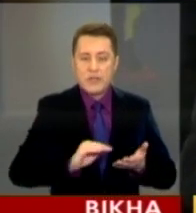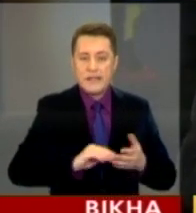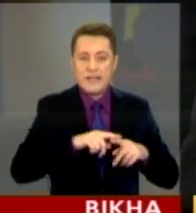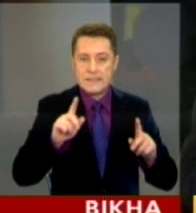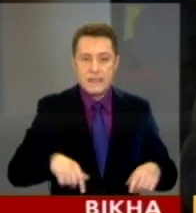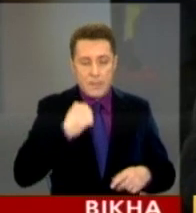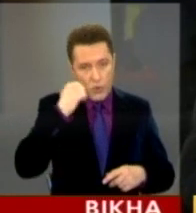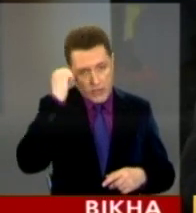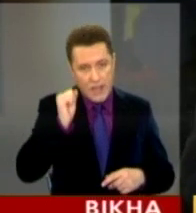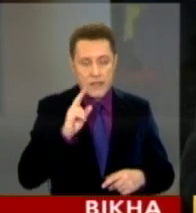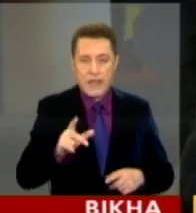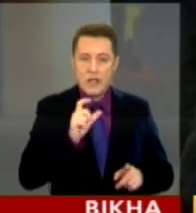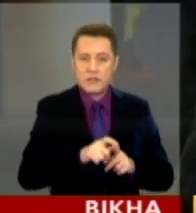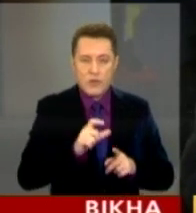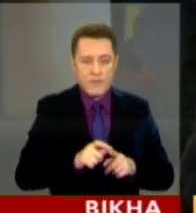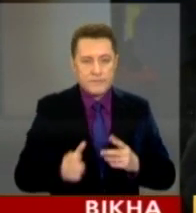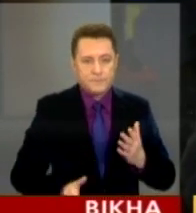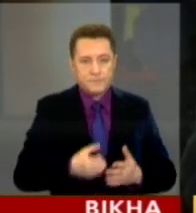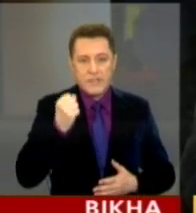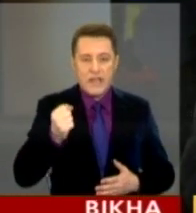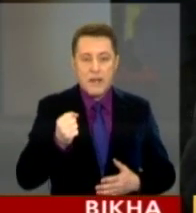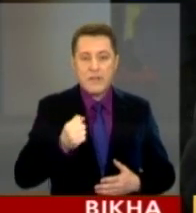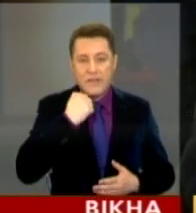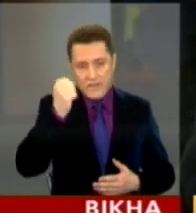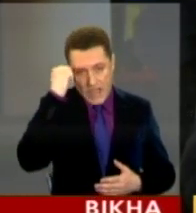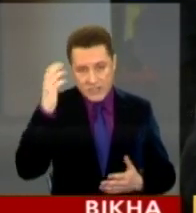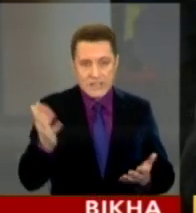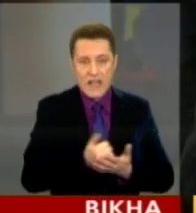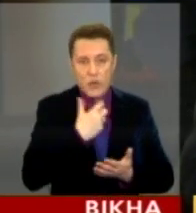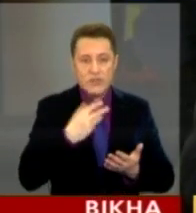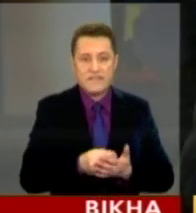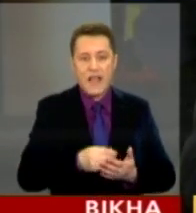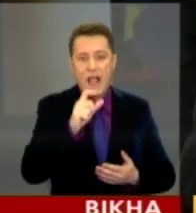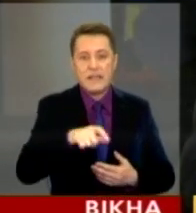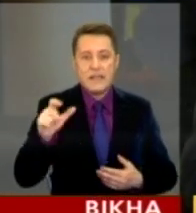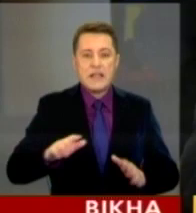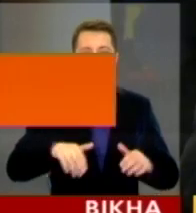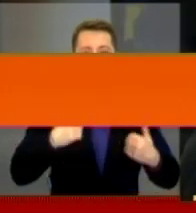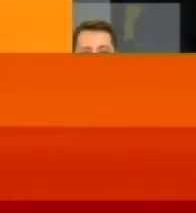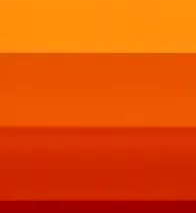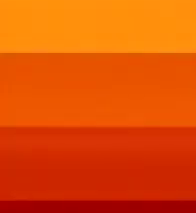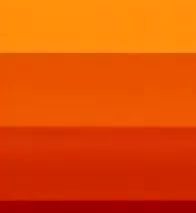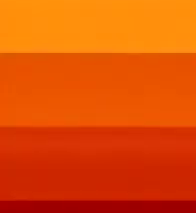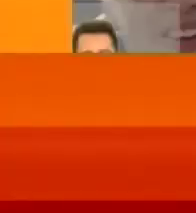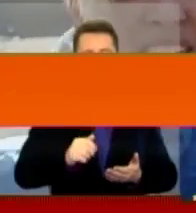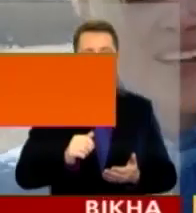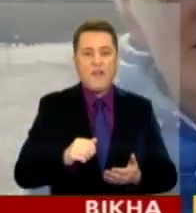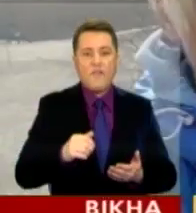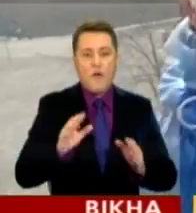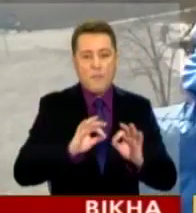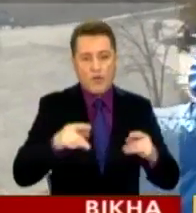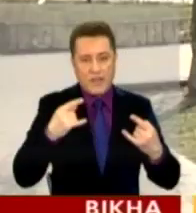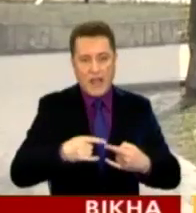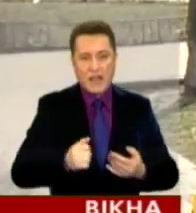подяки. Як слова підтримки та вдячності знаходять своїх адресатів, пропоную подивитися у матеріалі. Дорогі